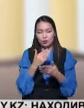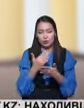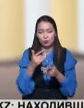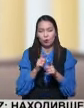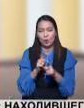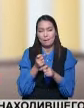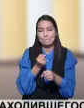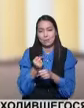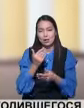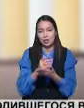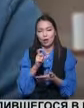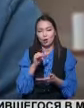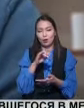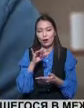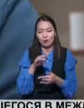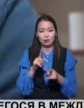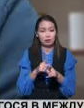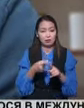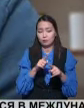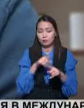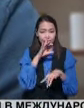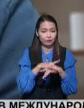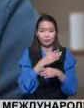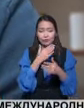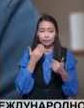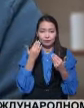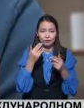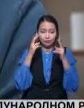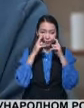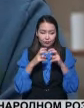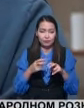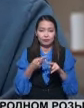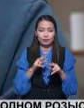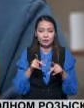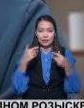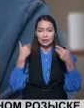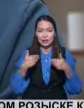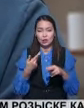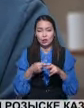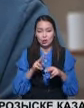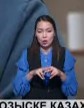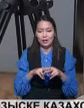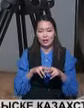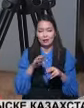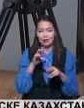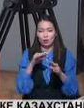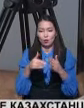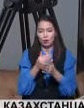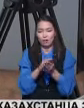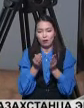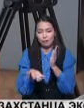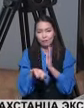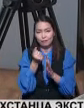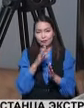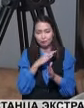ударилась о катер Эдуарда. Но его там не было. Медэксперт не указал повреждений на теле, пояснив, что тело сгнило. На экспертизу не предоставили